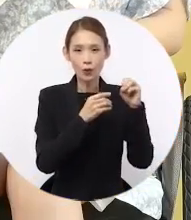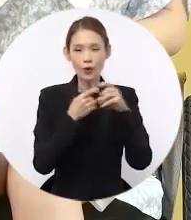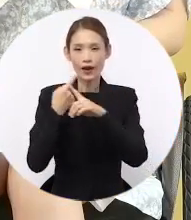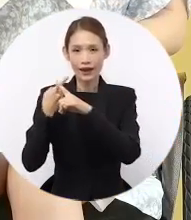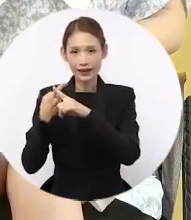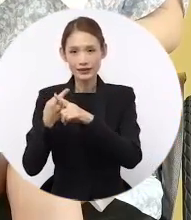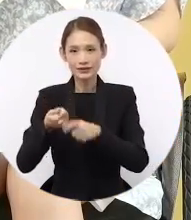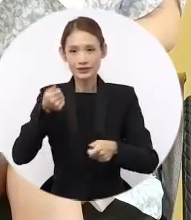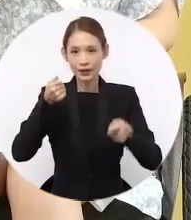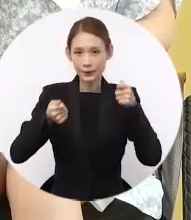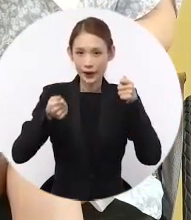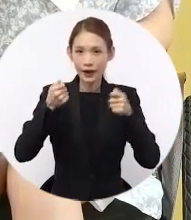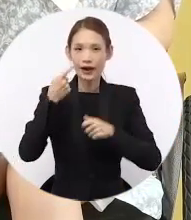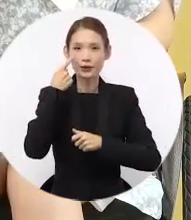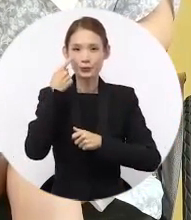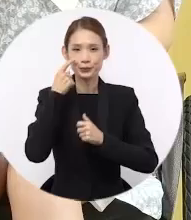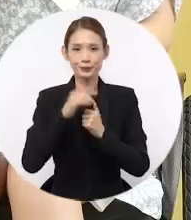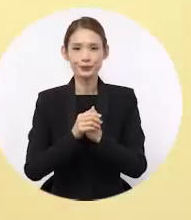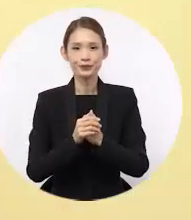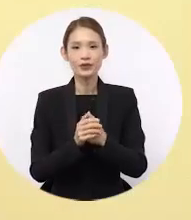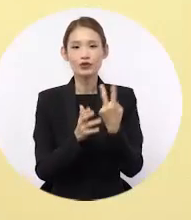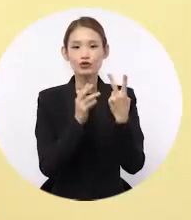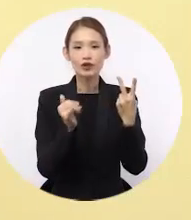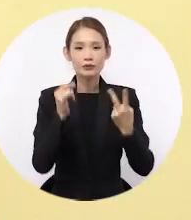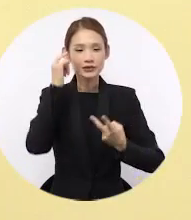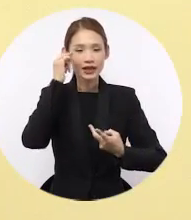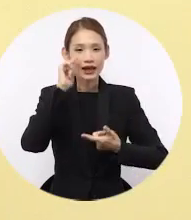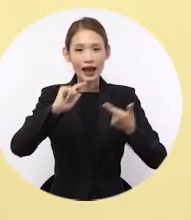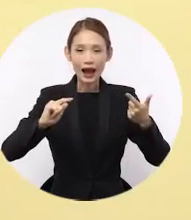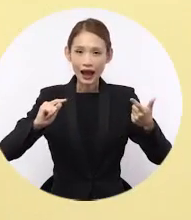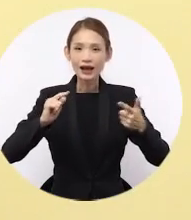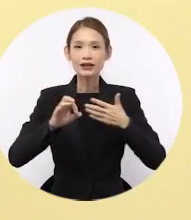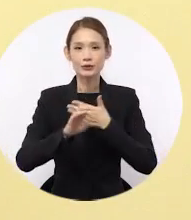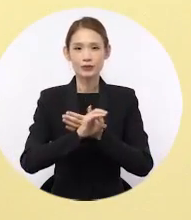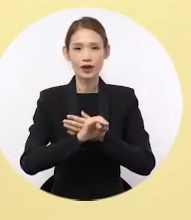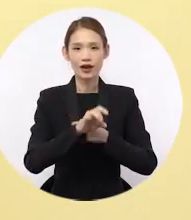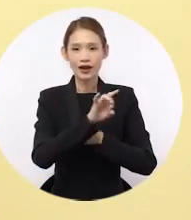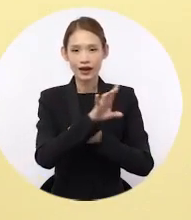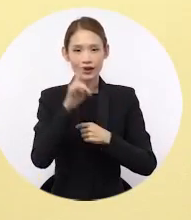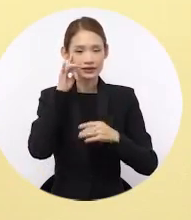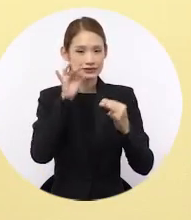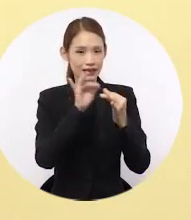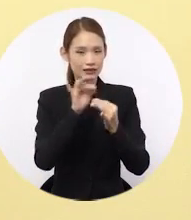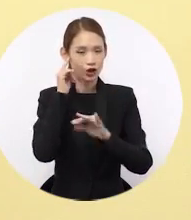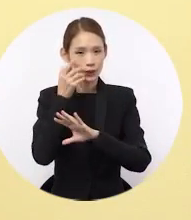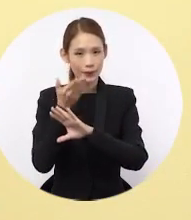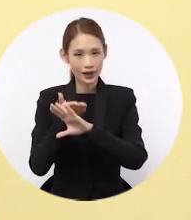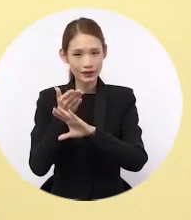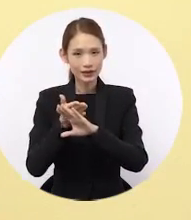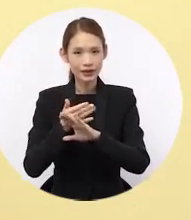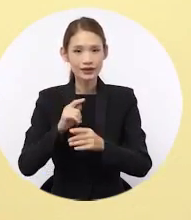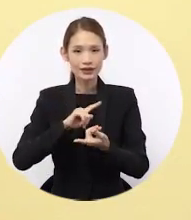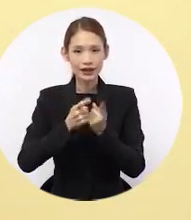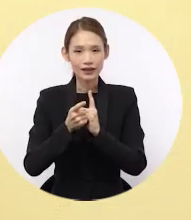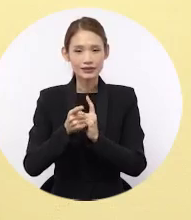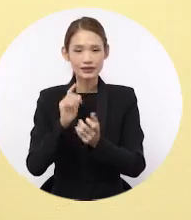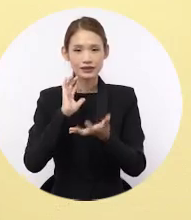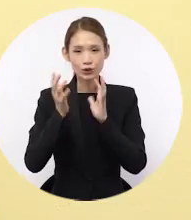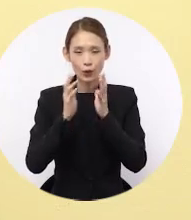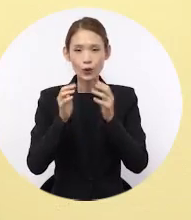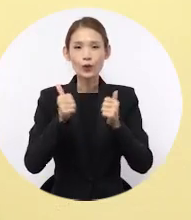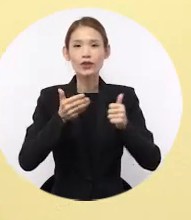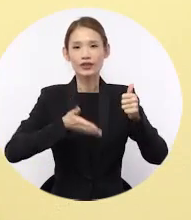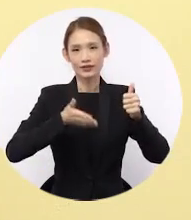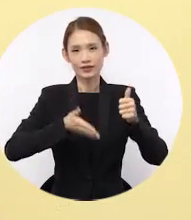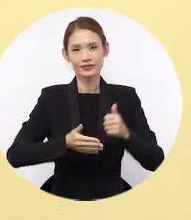O와 X를 들어주시면 맞춰서 들어주시면 됩니다. 두 사람의 의견이 갈리면 각각 찬성과 반대 그 입장을 대변해서